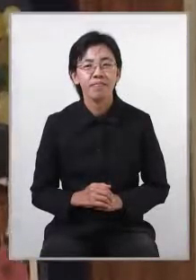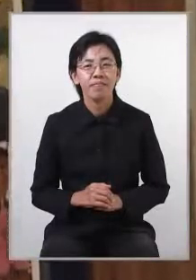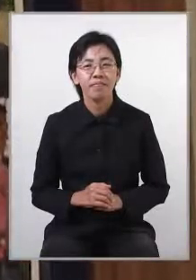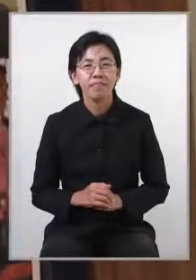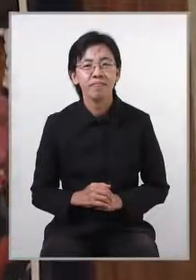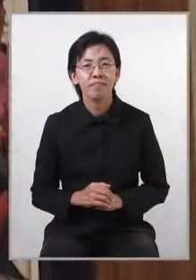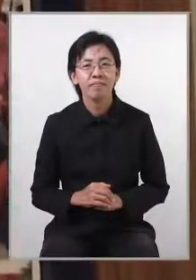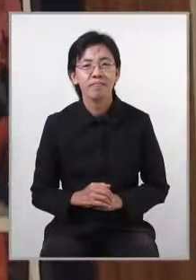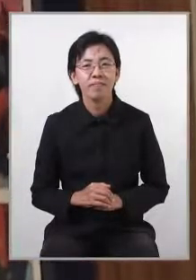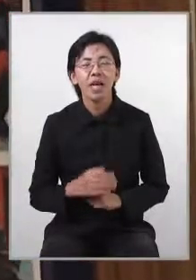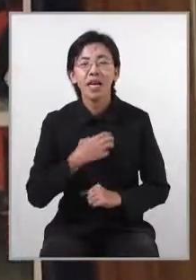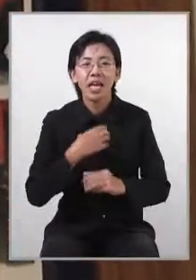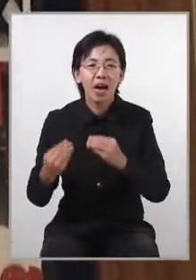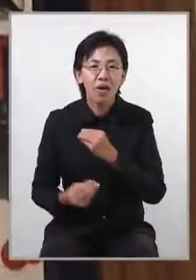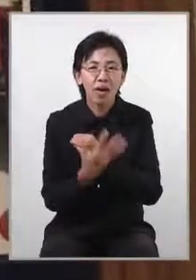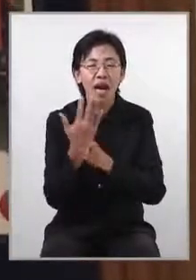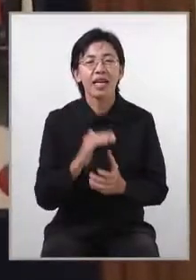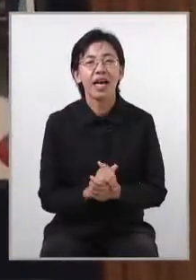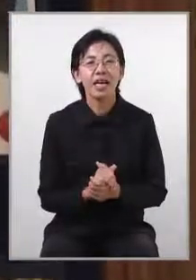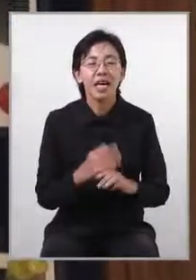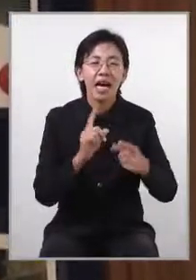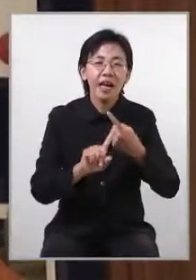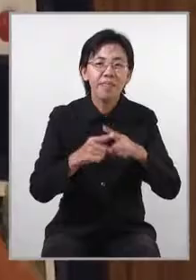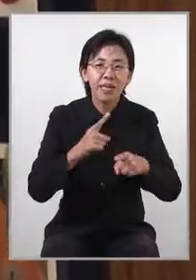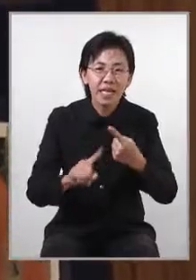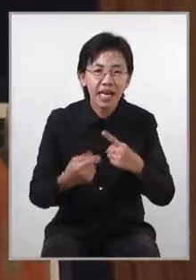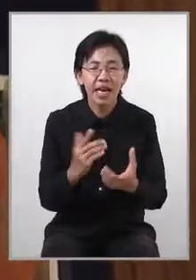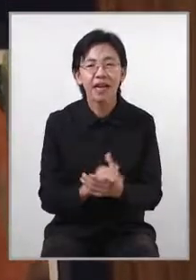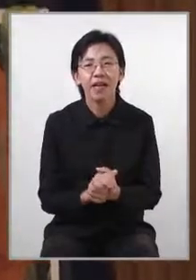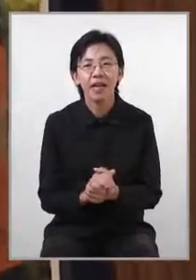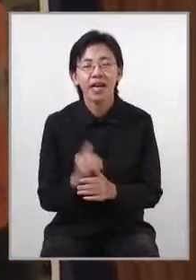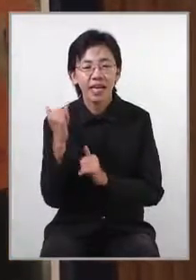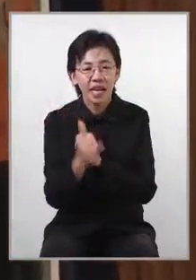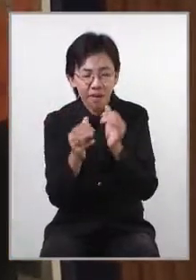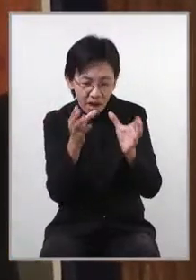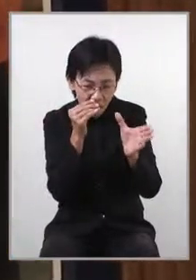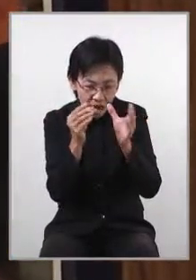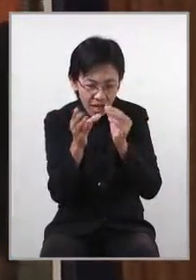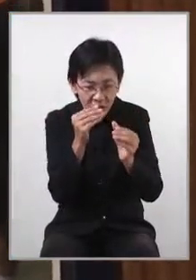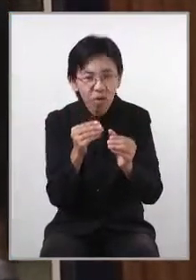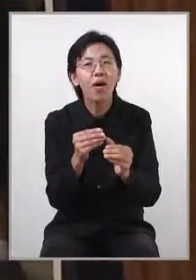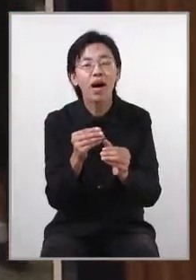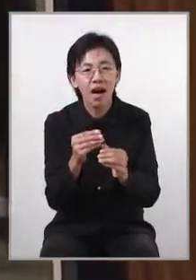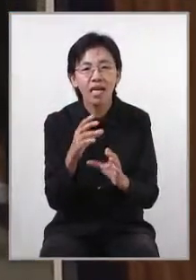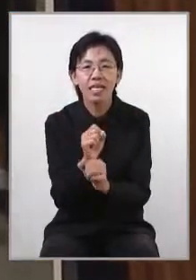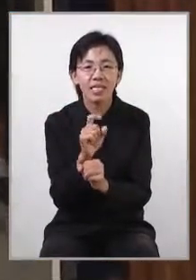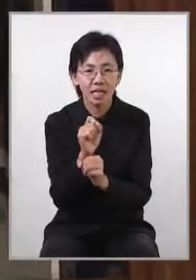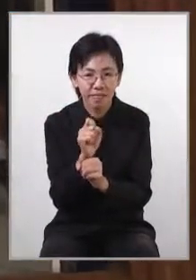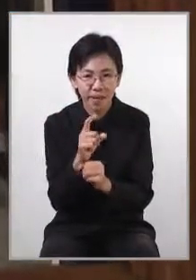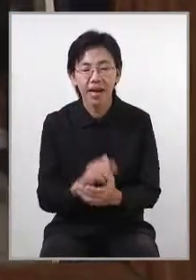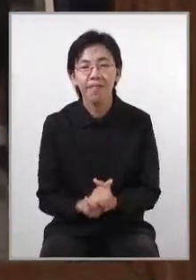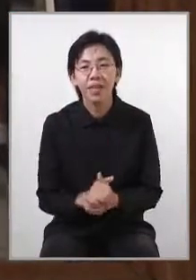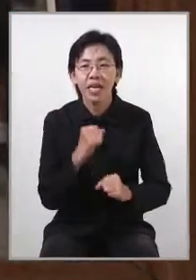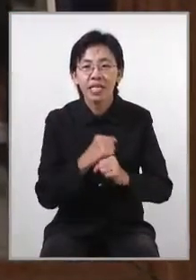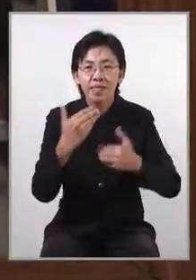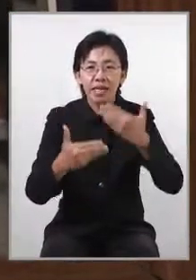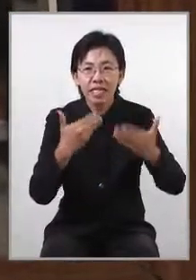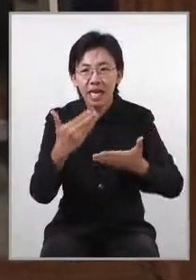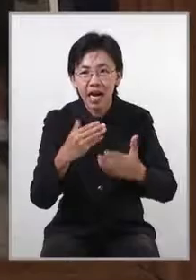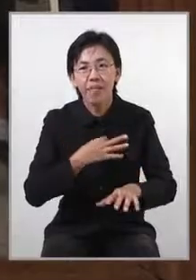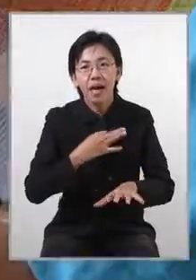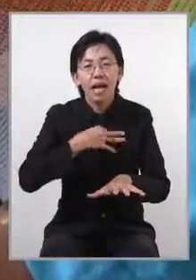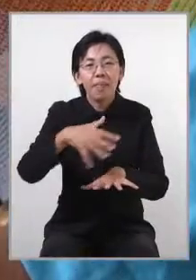อยากจะเปิดโอกาสให้เพื่อนๆได้มาเรียนรู้การทำศิลปะการทำจิตรกรรมแล้วก็การท